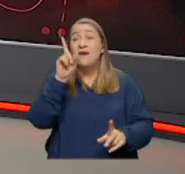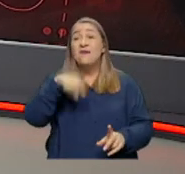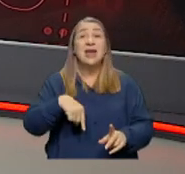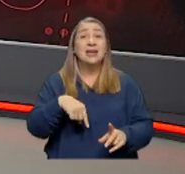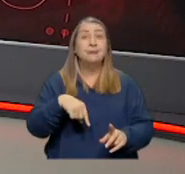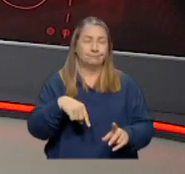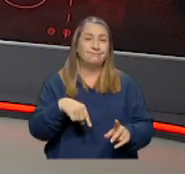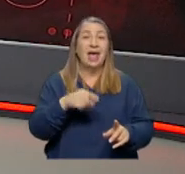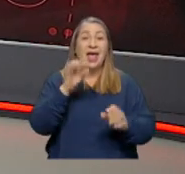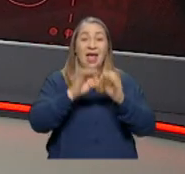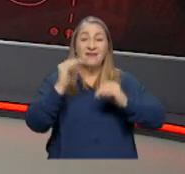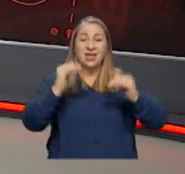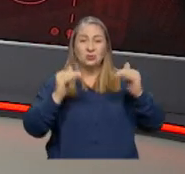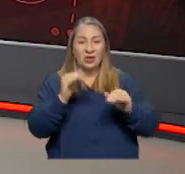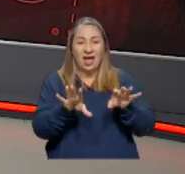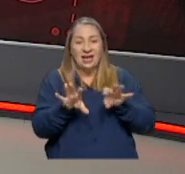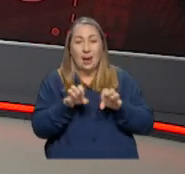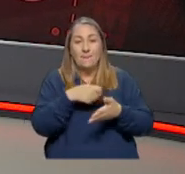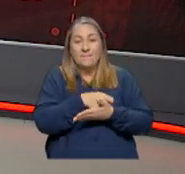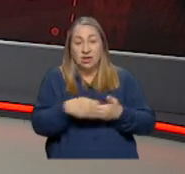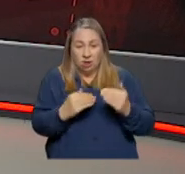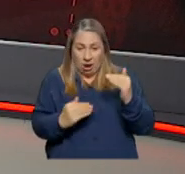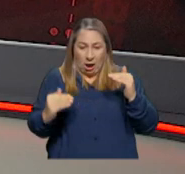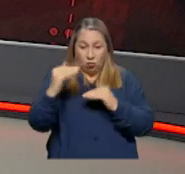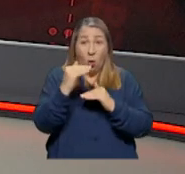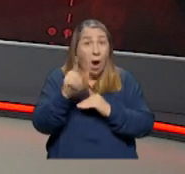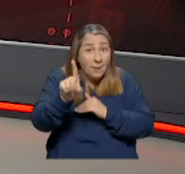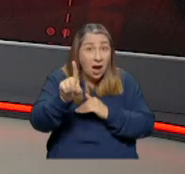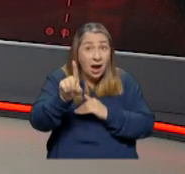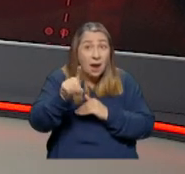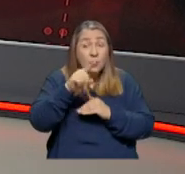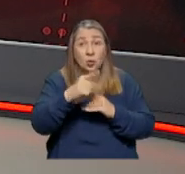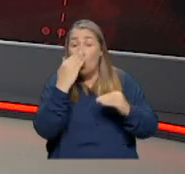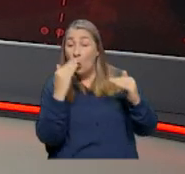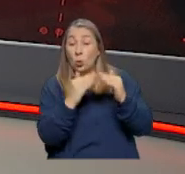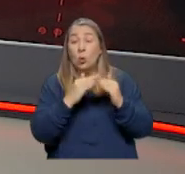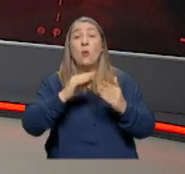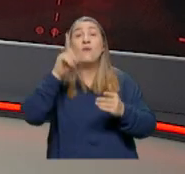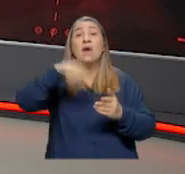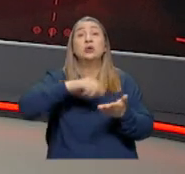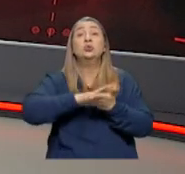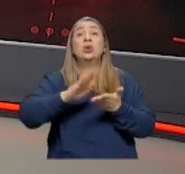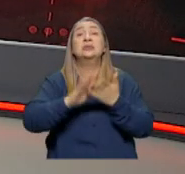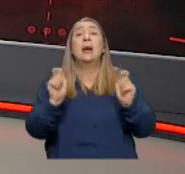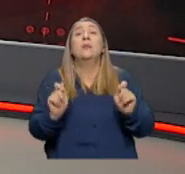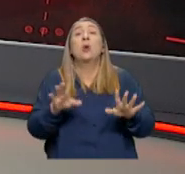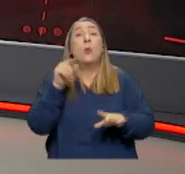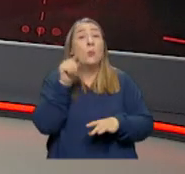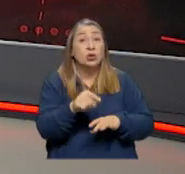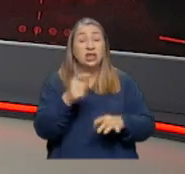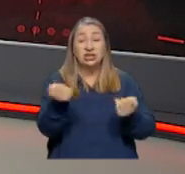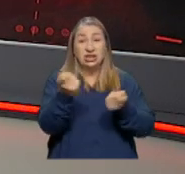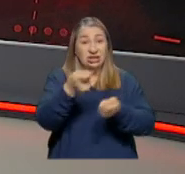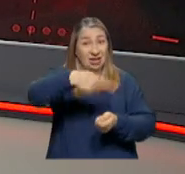Vergi dilimleri Enflasyonun etkisiyle Maaşlar artıyor Ama buna uygun vergi düzenlemesi yapılmıyor Bu